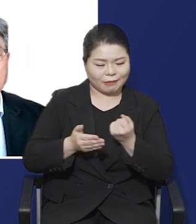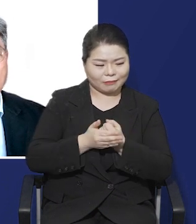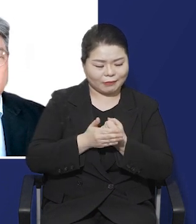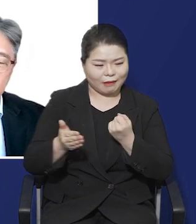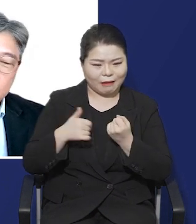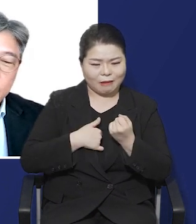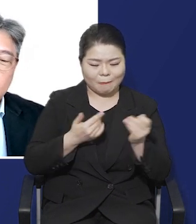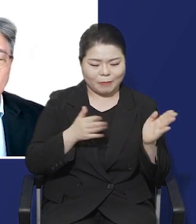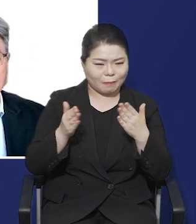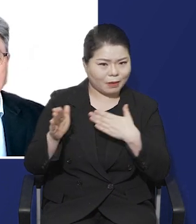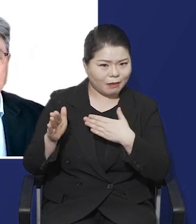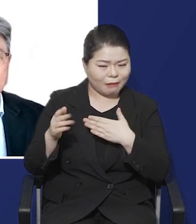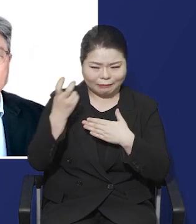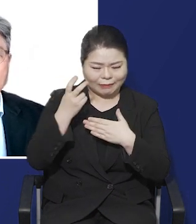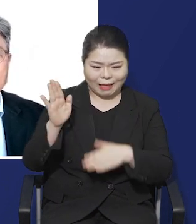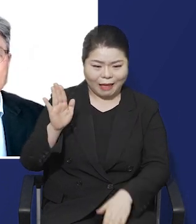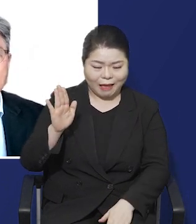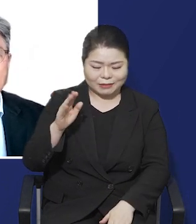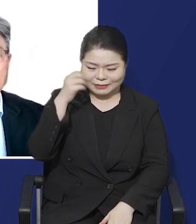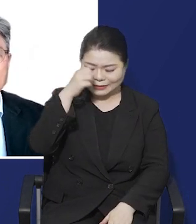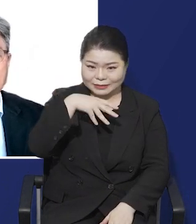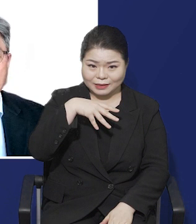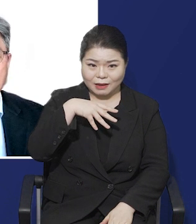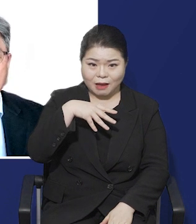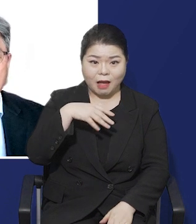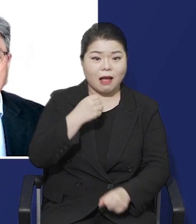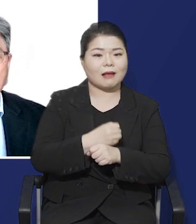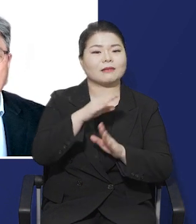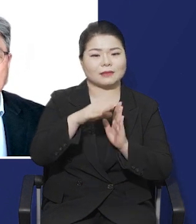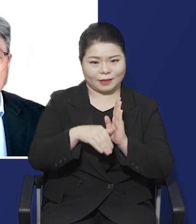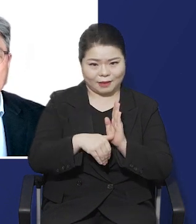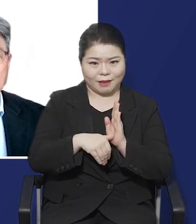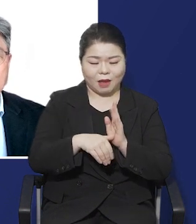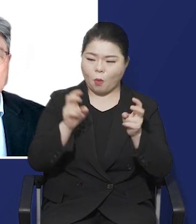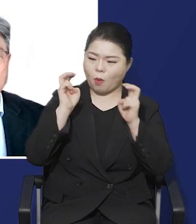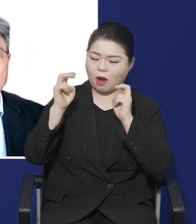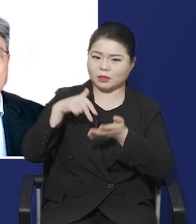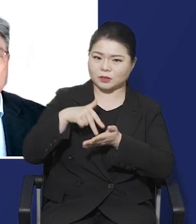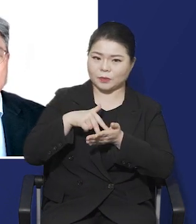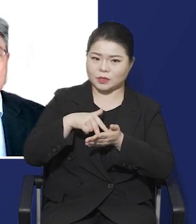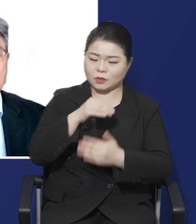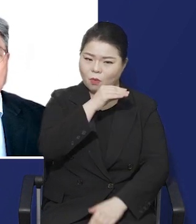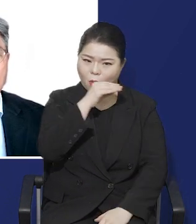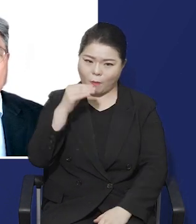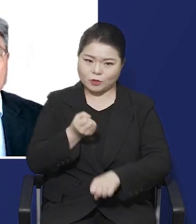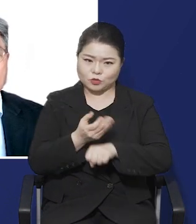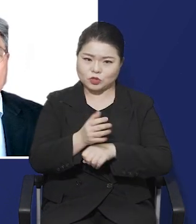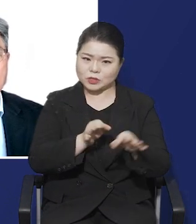조사를 패싱하거나 또는 심도 있는 조사가 이루어지지 않을 경우에 기업은 제대로 된 수출